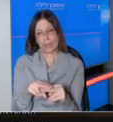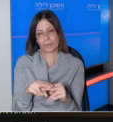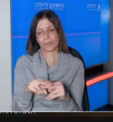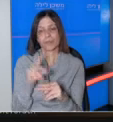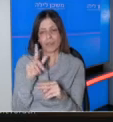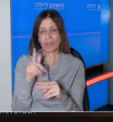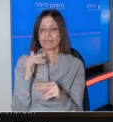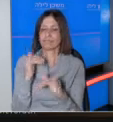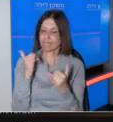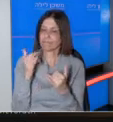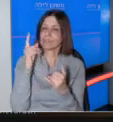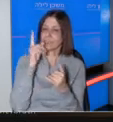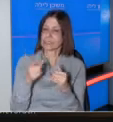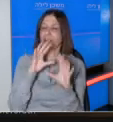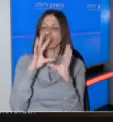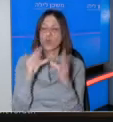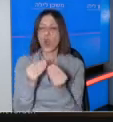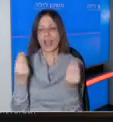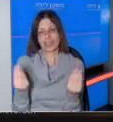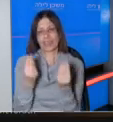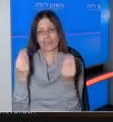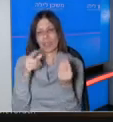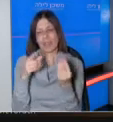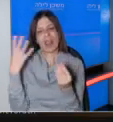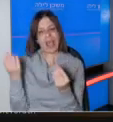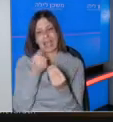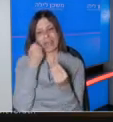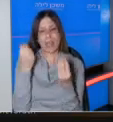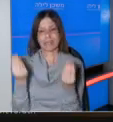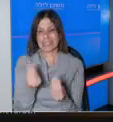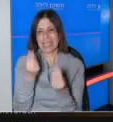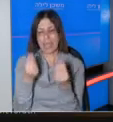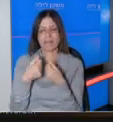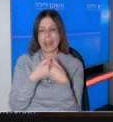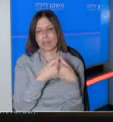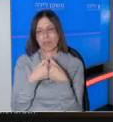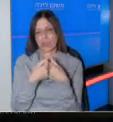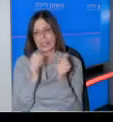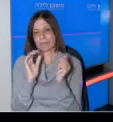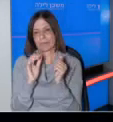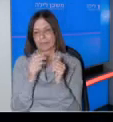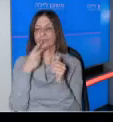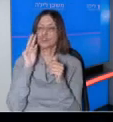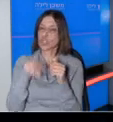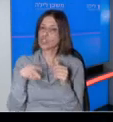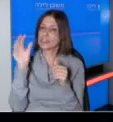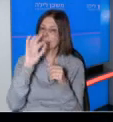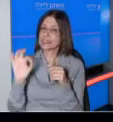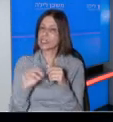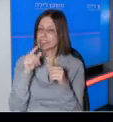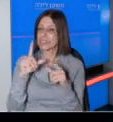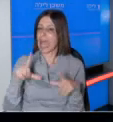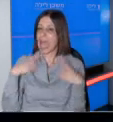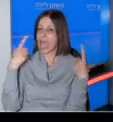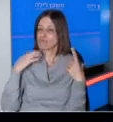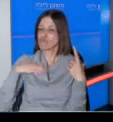אבל בהחלט צריך את כל הדברים האלה לקחת אמצעים ולהתמודד. יש סיכוי שאלו החיים